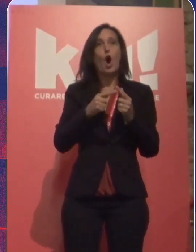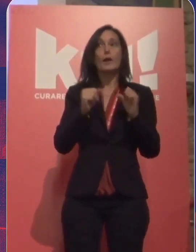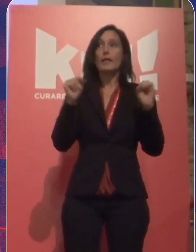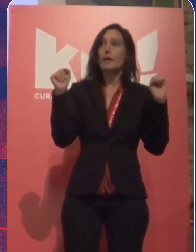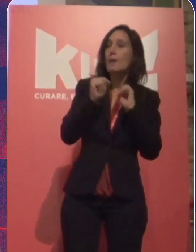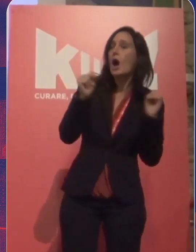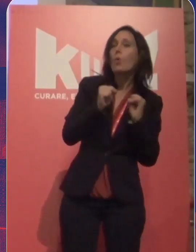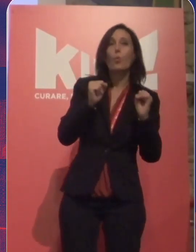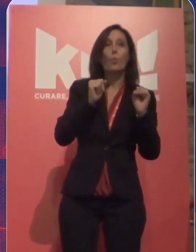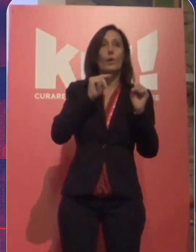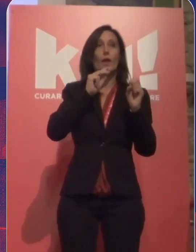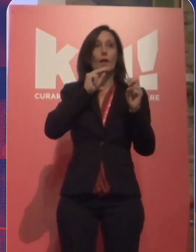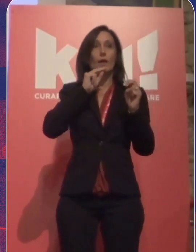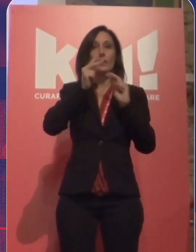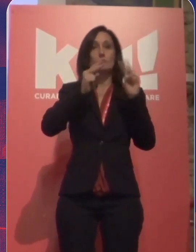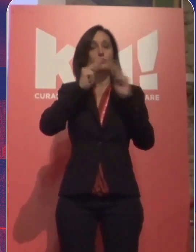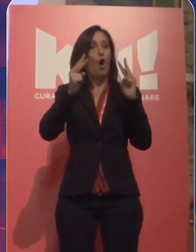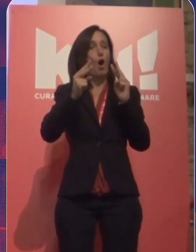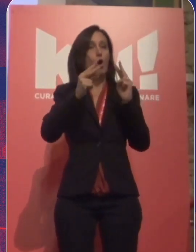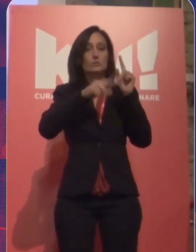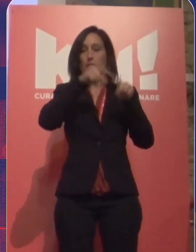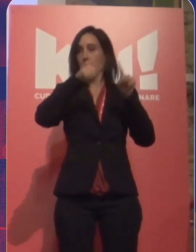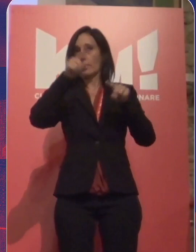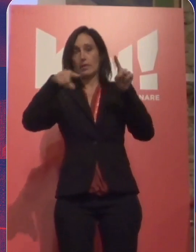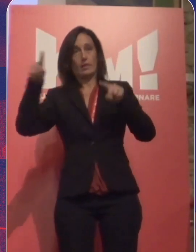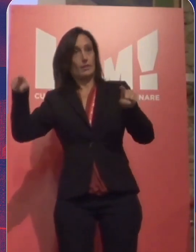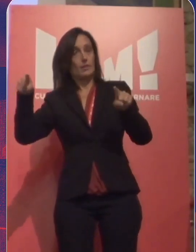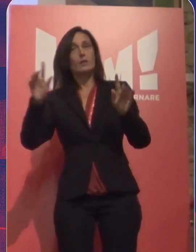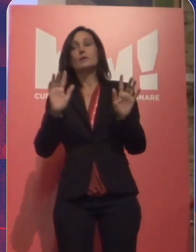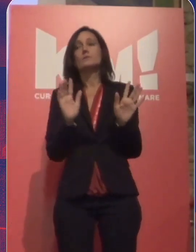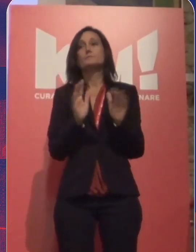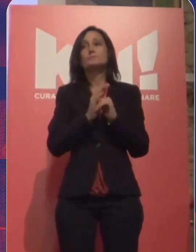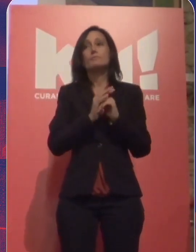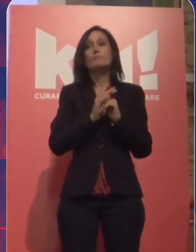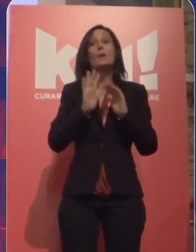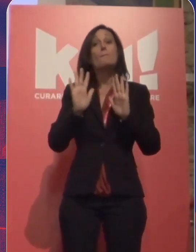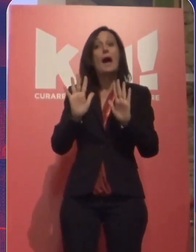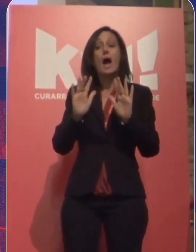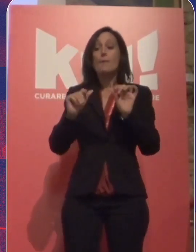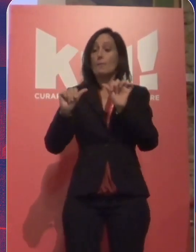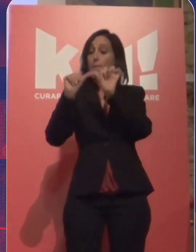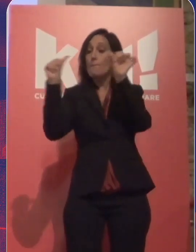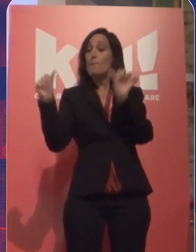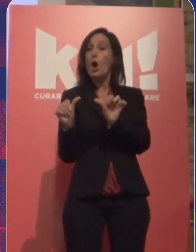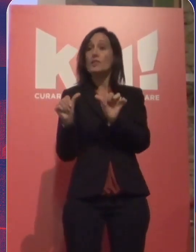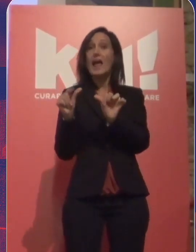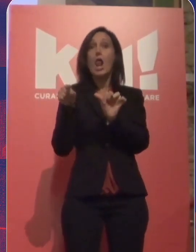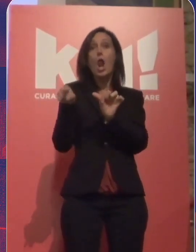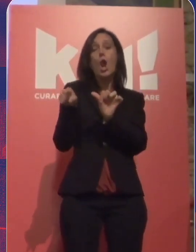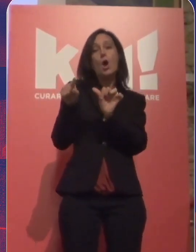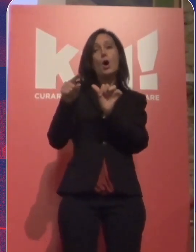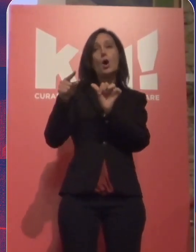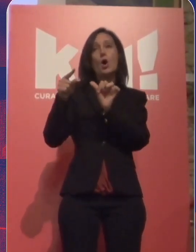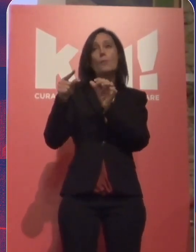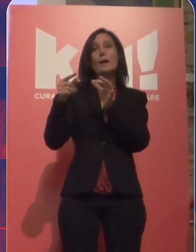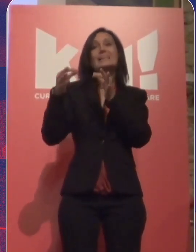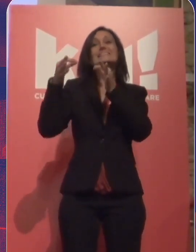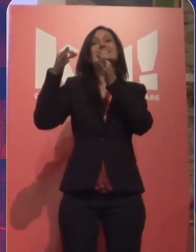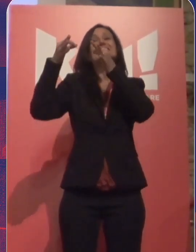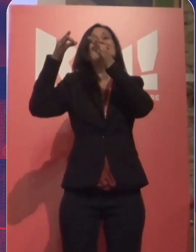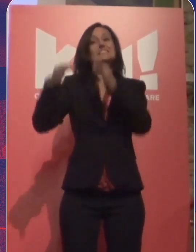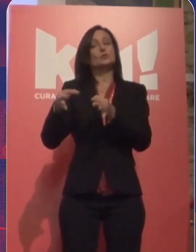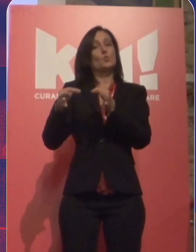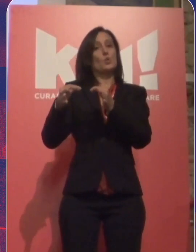ma il apre il prevalere del paradigma securitalia e dunque della pulsione securitalia